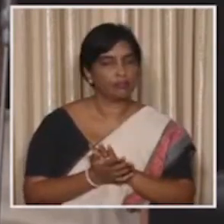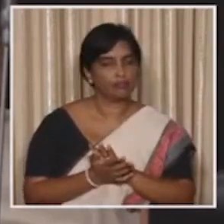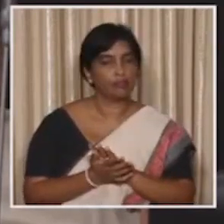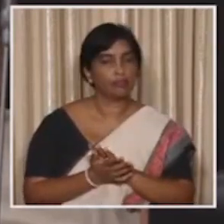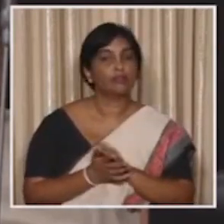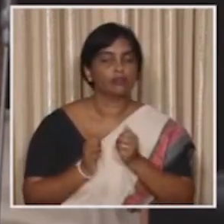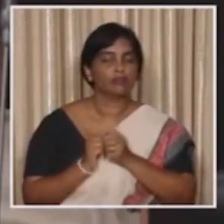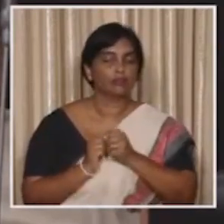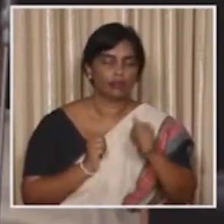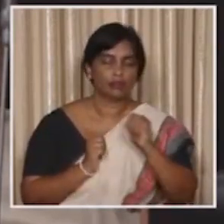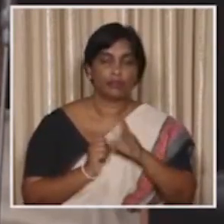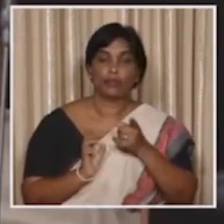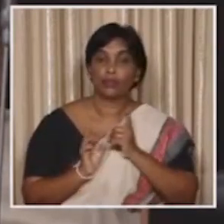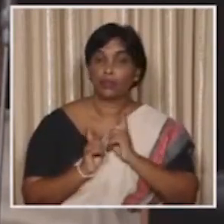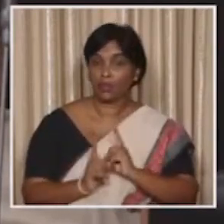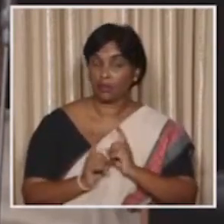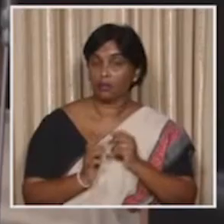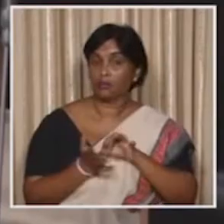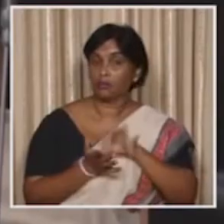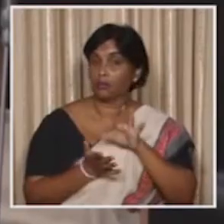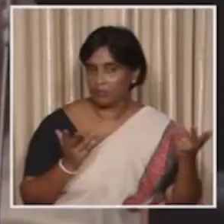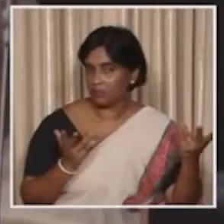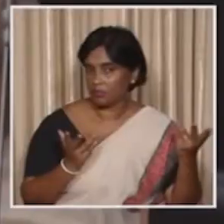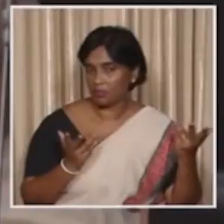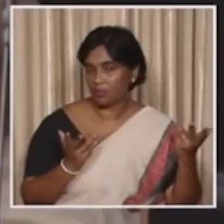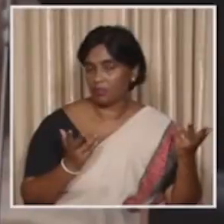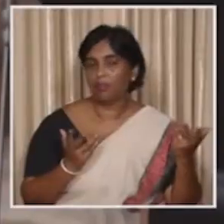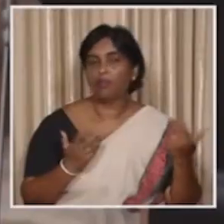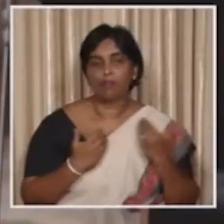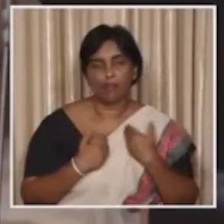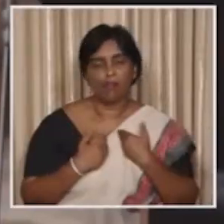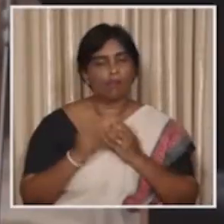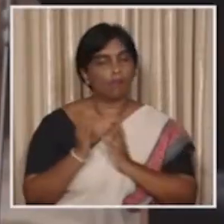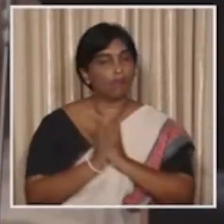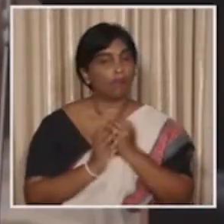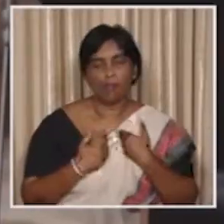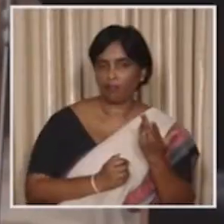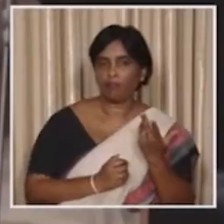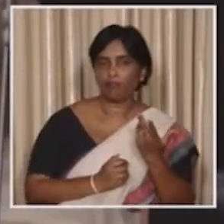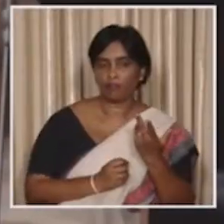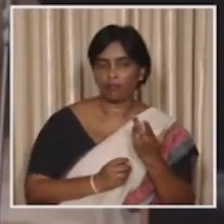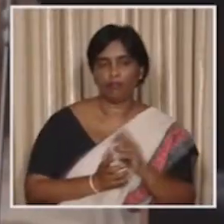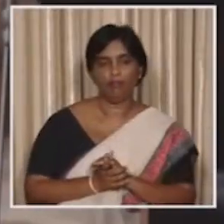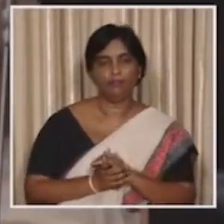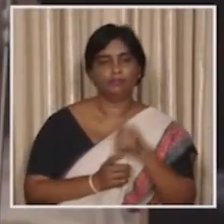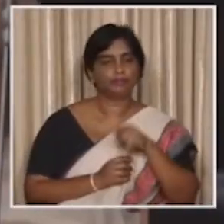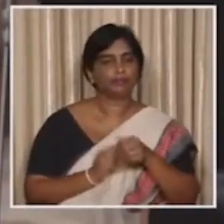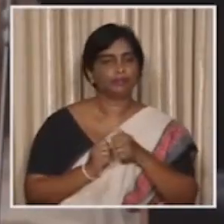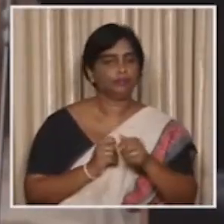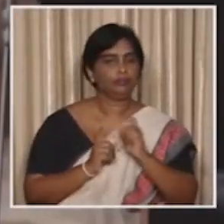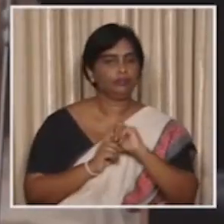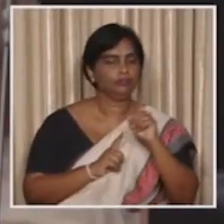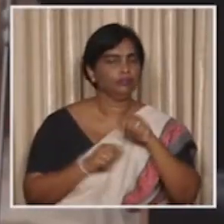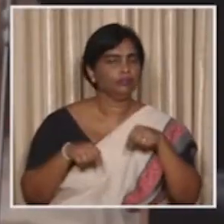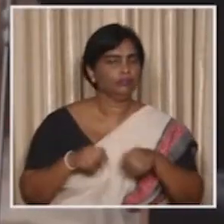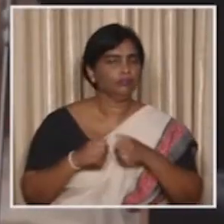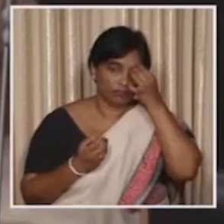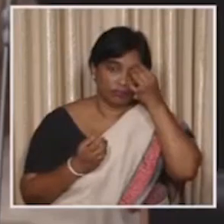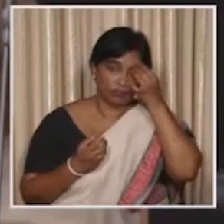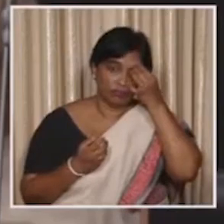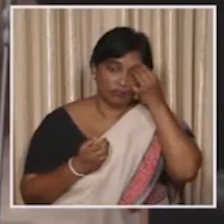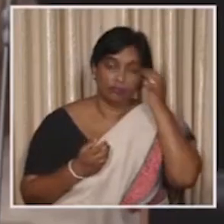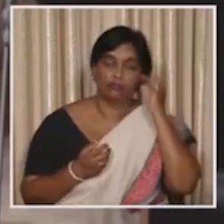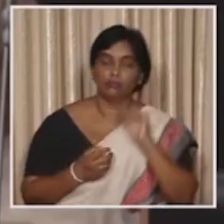ඒක කරන්න ඕනේ. ස්ථාවර නියෝග යටතේ කරන්නේ නැත්නම් අපිට වරප්‍රසාද ඉල්ලන්න බෑ. ඇයි මේ අපි සභාව මේ තත්වෙට එන්න දෙන්නේ